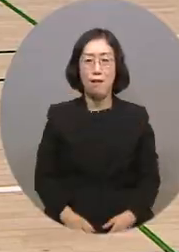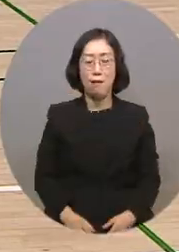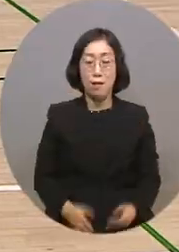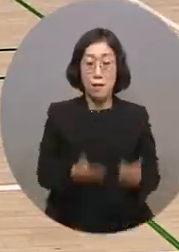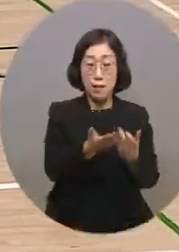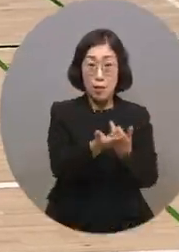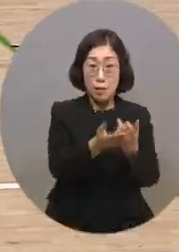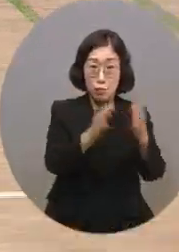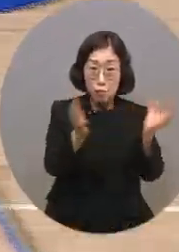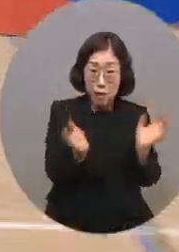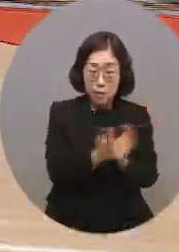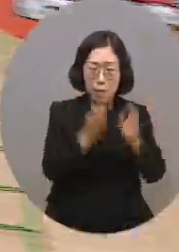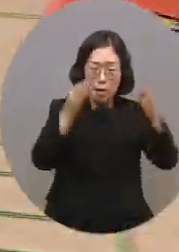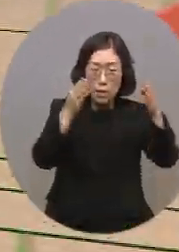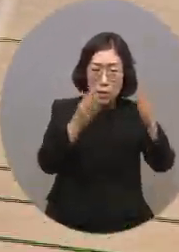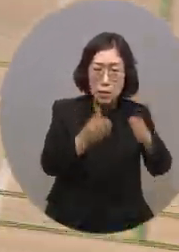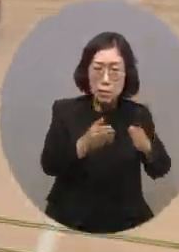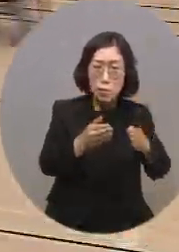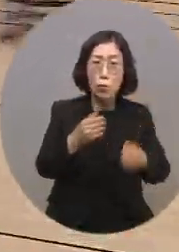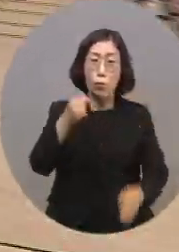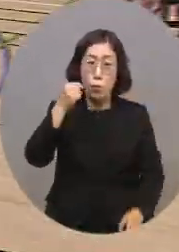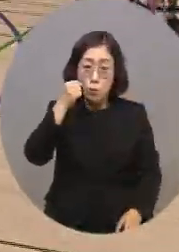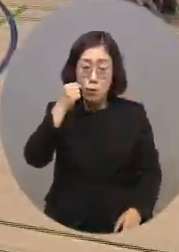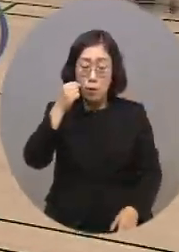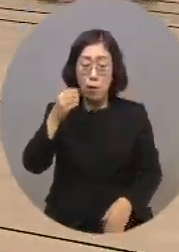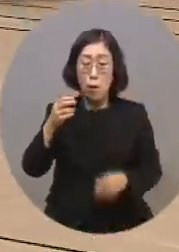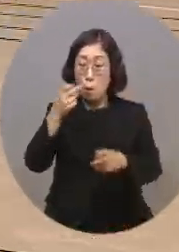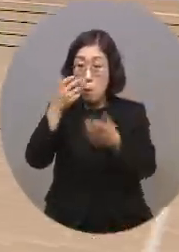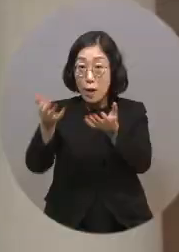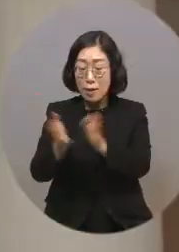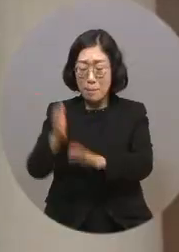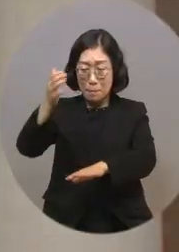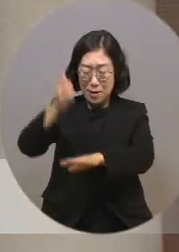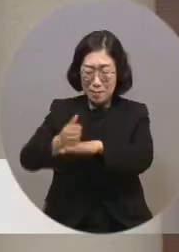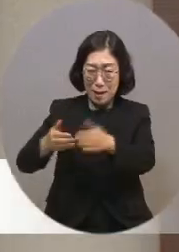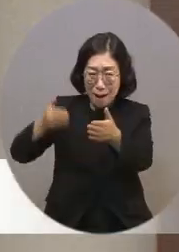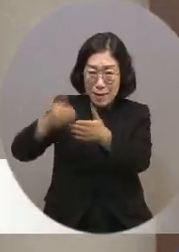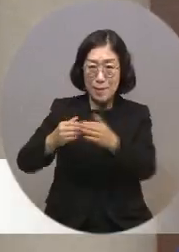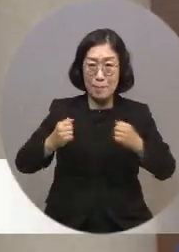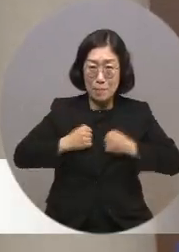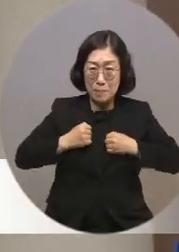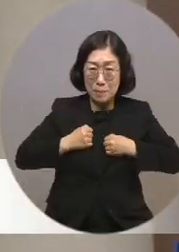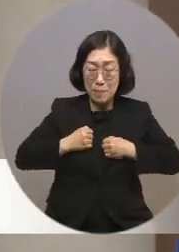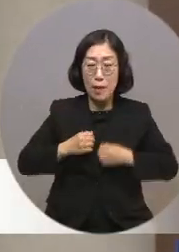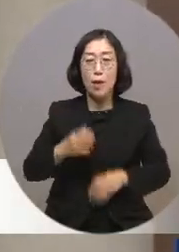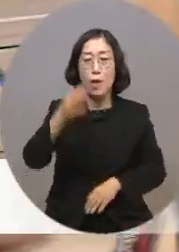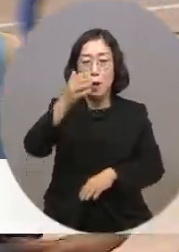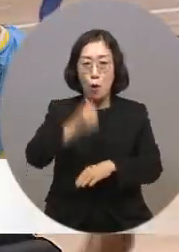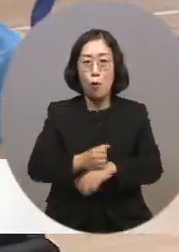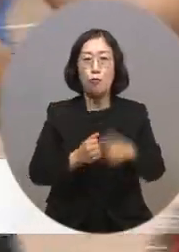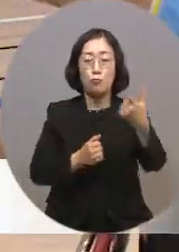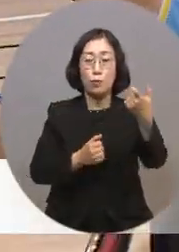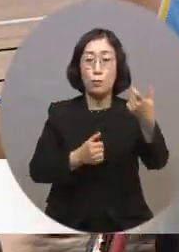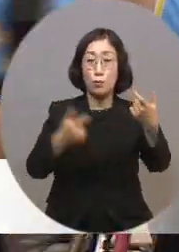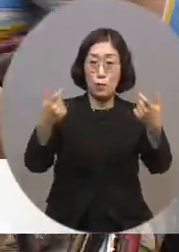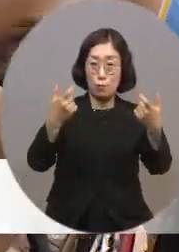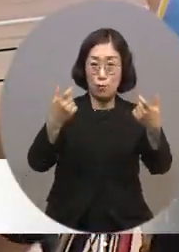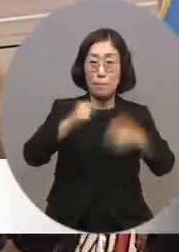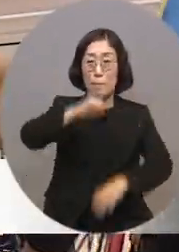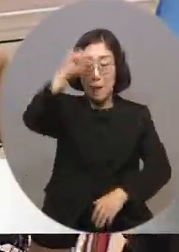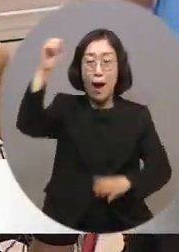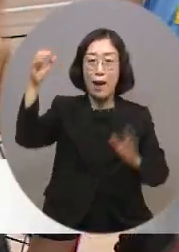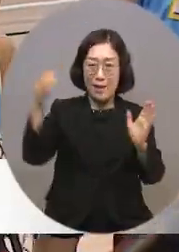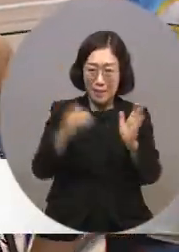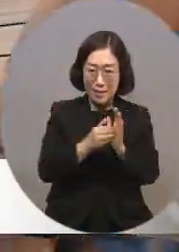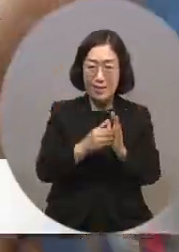제주는 집중력을 잃어갔고 코에이는 막판까지 코트를 장악하며 66대 60 승리를 거뒀습니다.